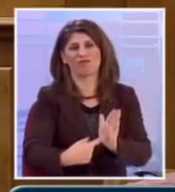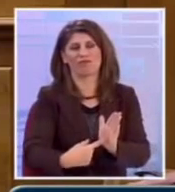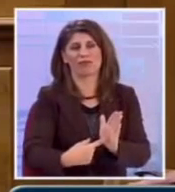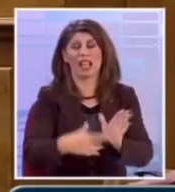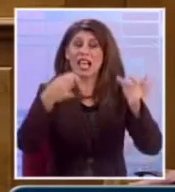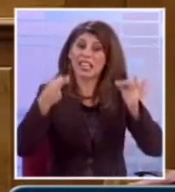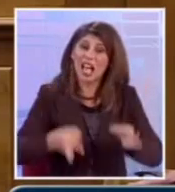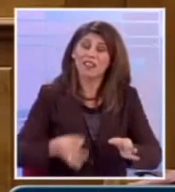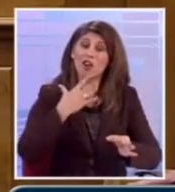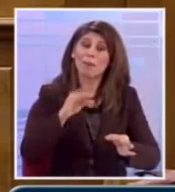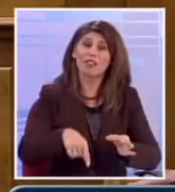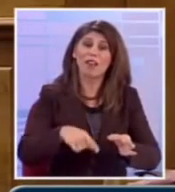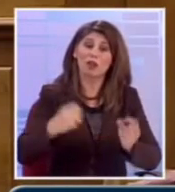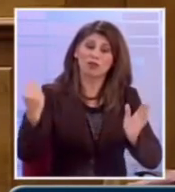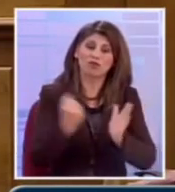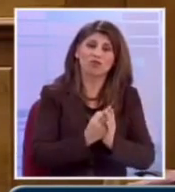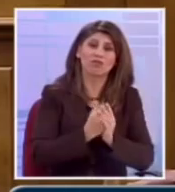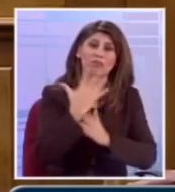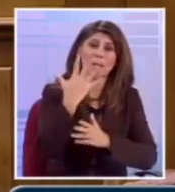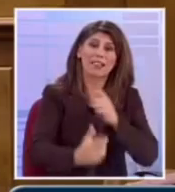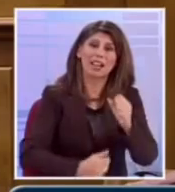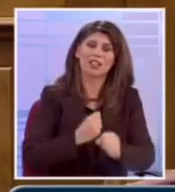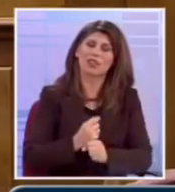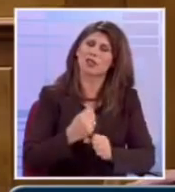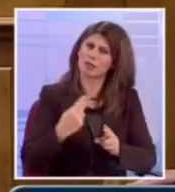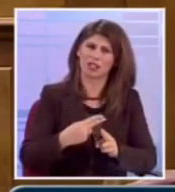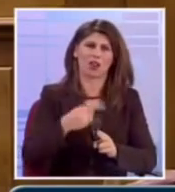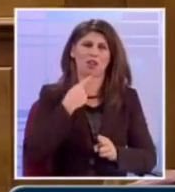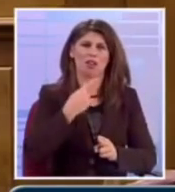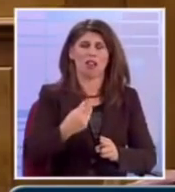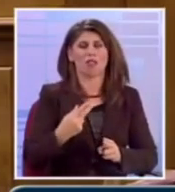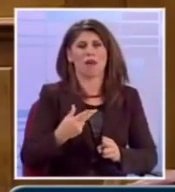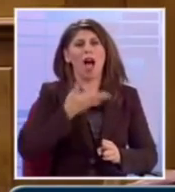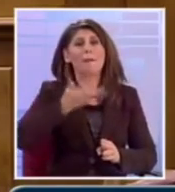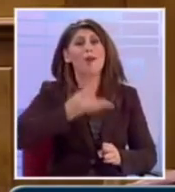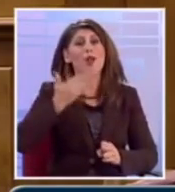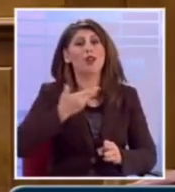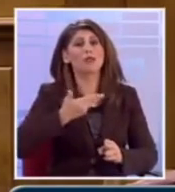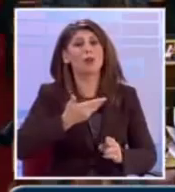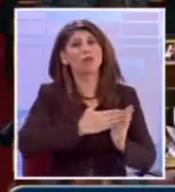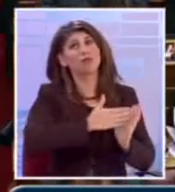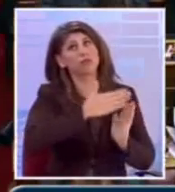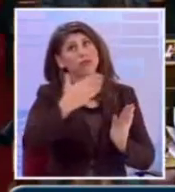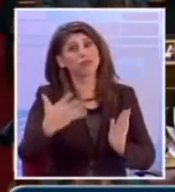και ακριβώς επειδή σφραγίζει μια πενταετία νομίζω ότι αξίζει τον κόπο να κάνουμε και έναν απολογισμό αυτής της πενταετίας.